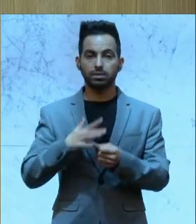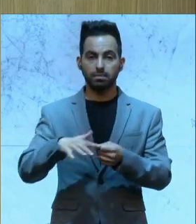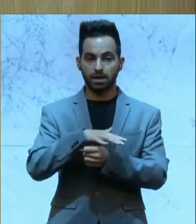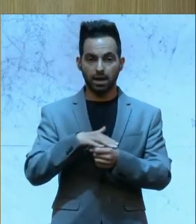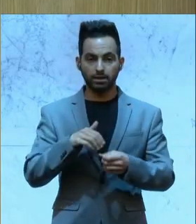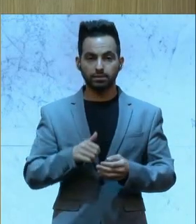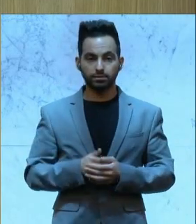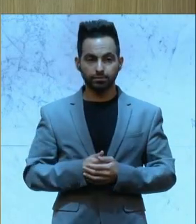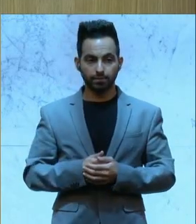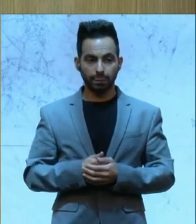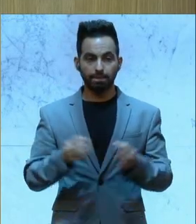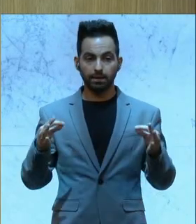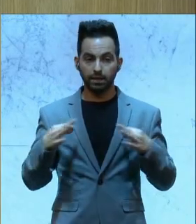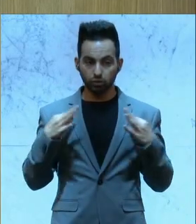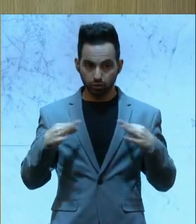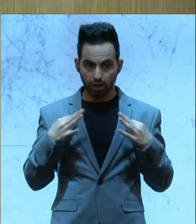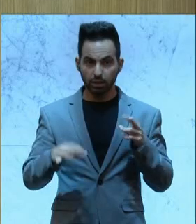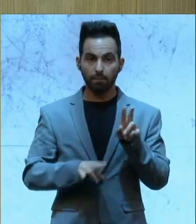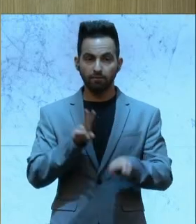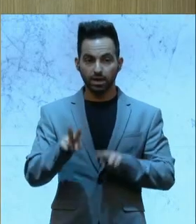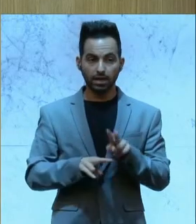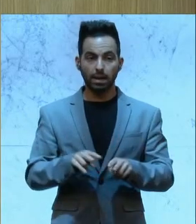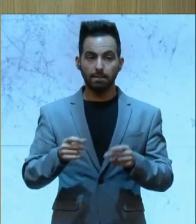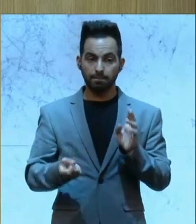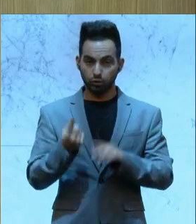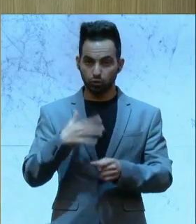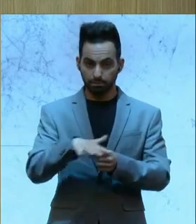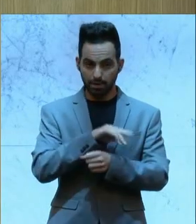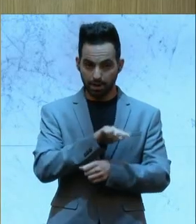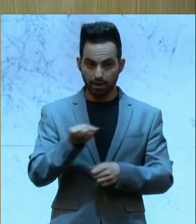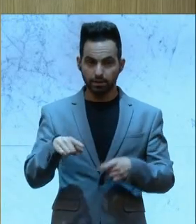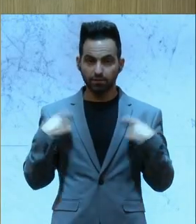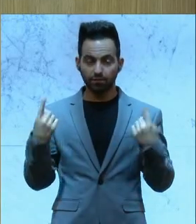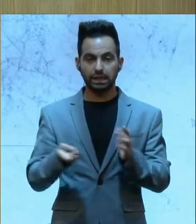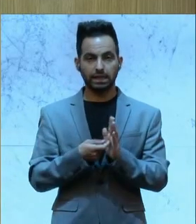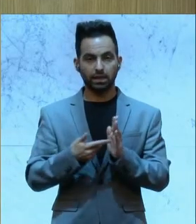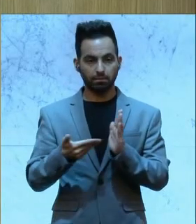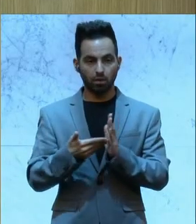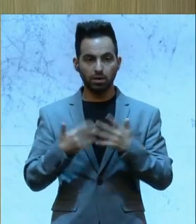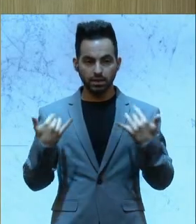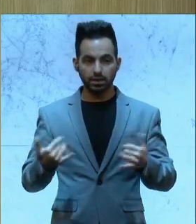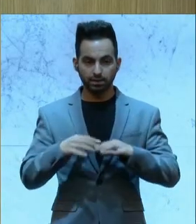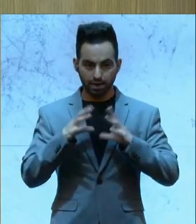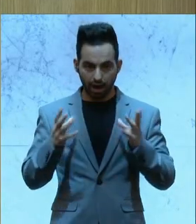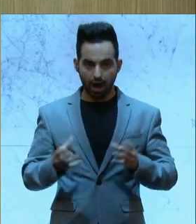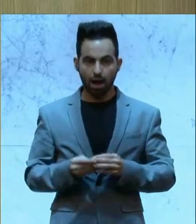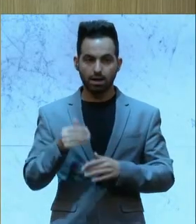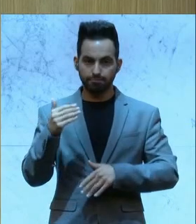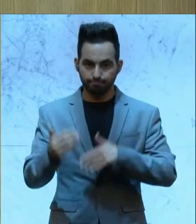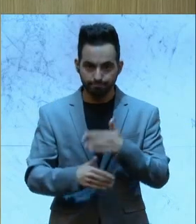Bereichen wie Gesundheit und Pflege ist es dringend notwendig, dass wir jetzt wirklich alle Schienen und alle